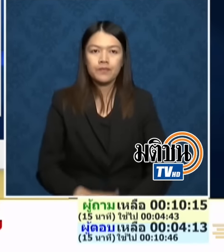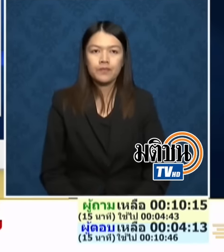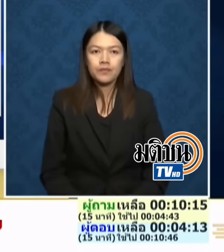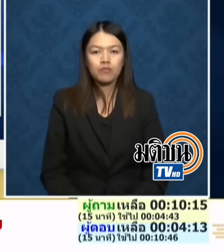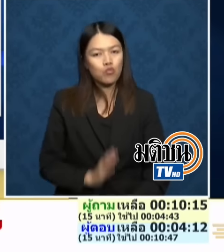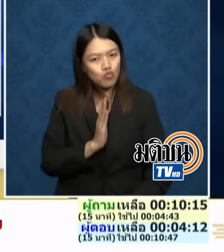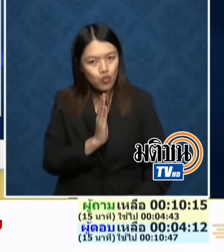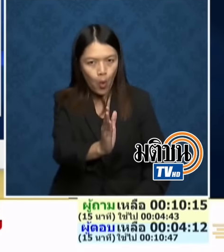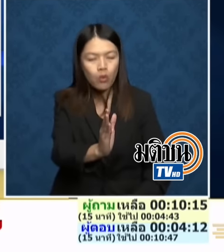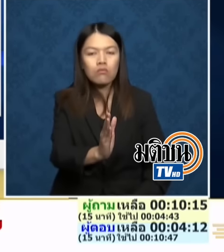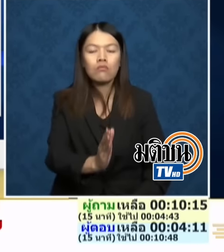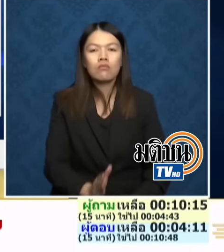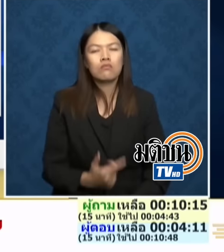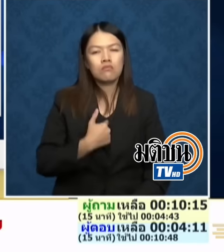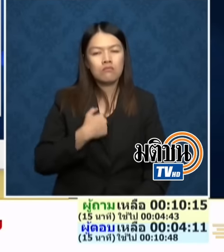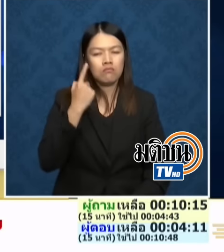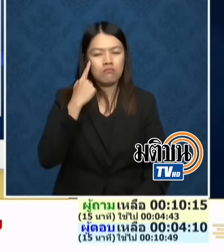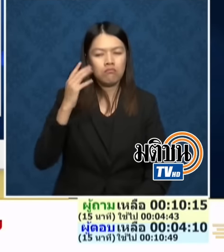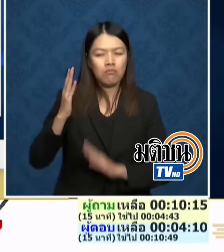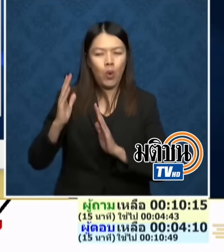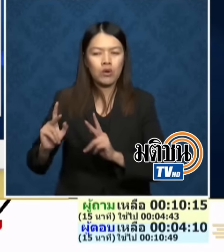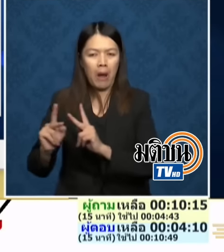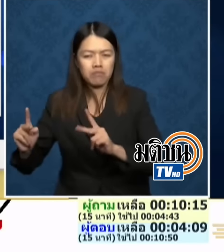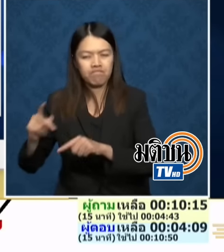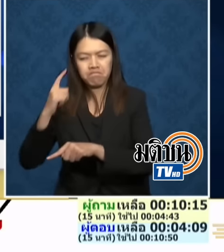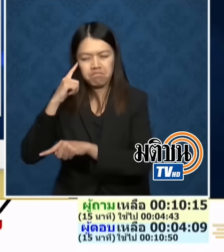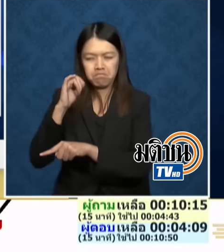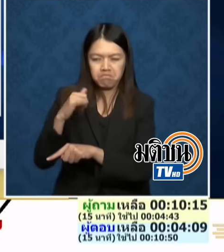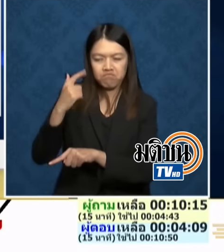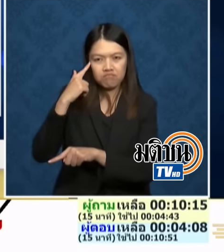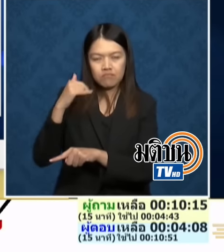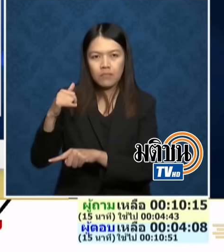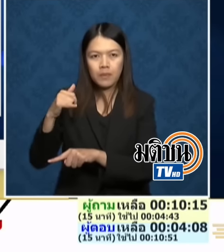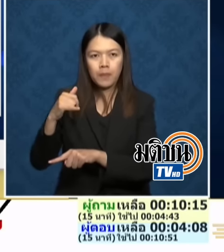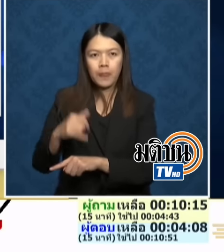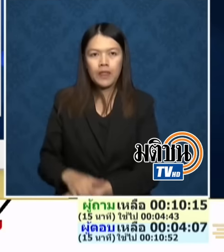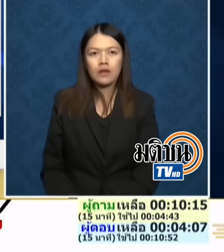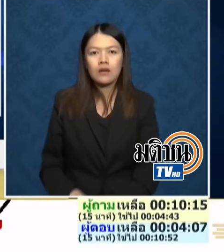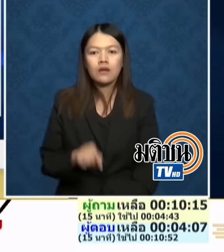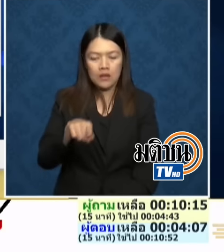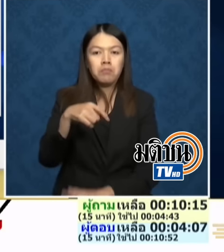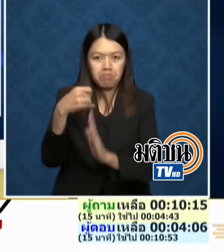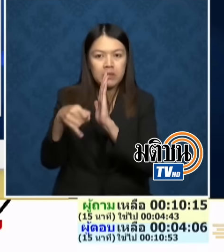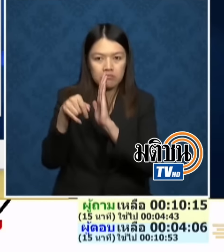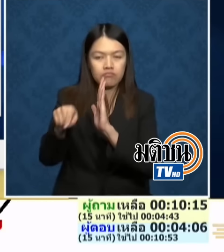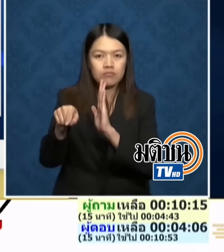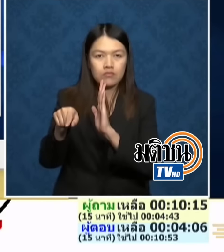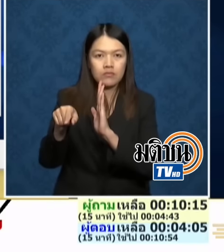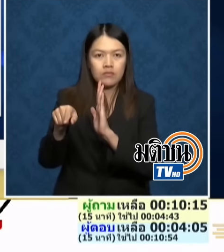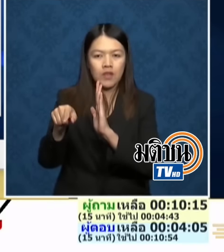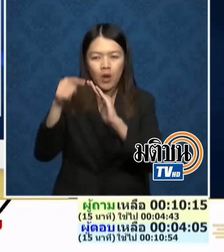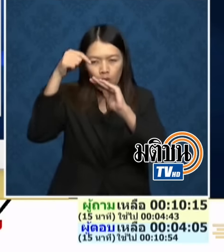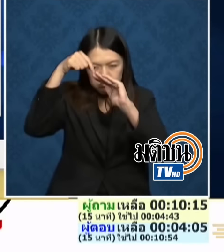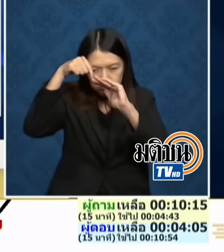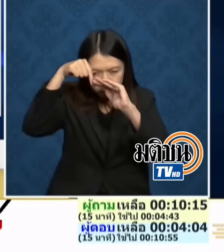ตรงชิ้นผมไมมนใจใลกน้ผมทเปขนาศมการแล้ใหตเดนคดีครับสาวถึงใ